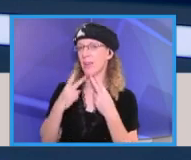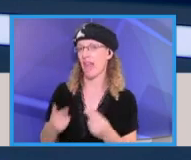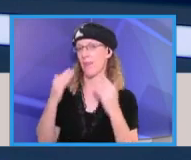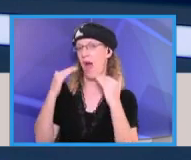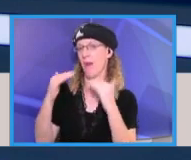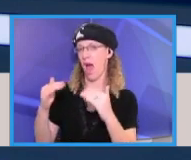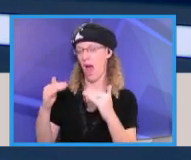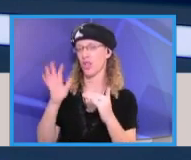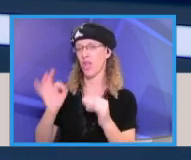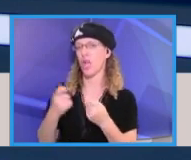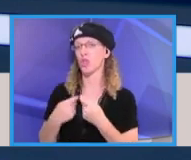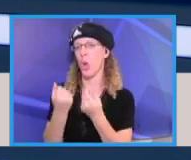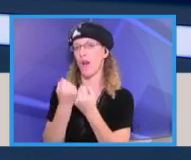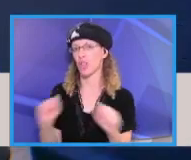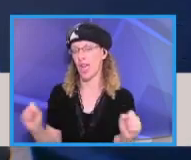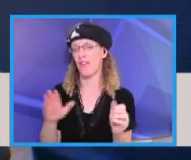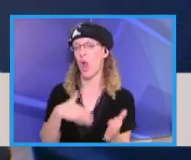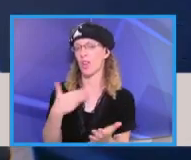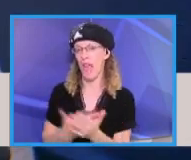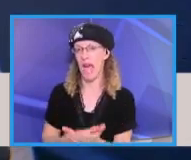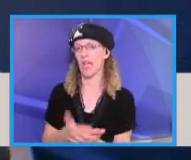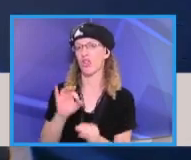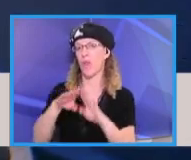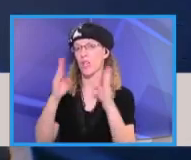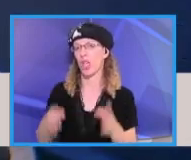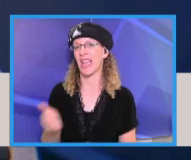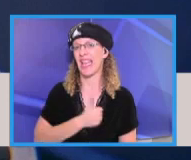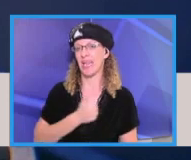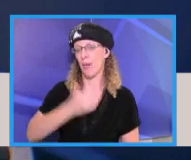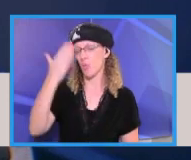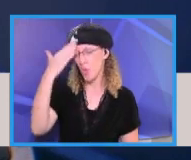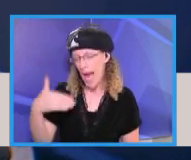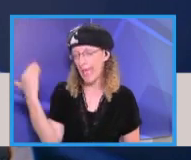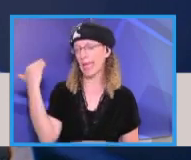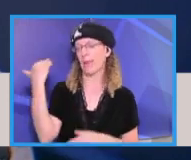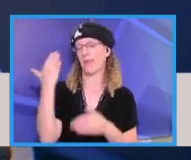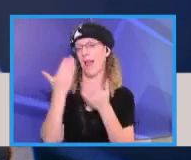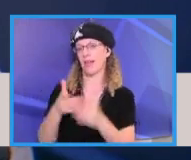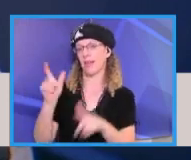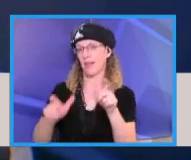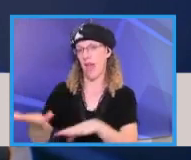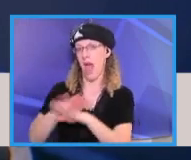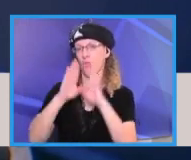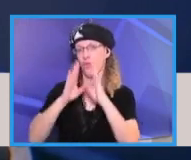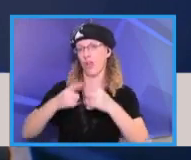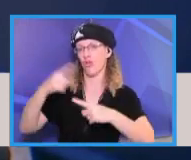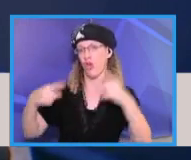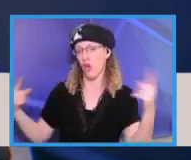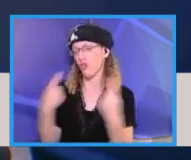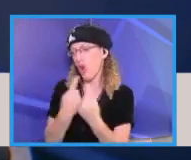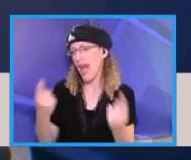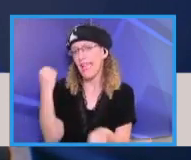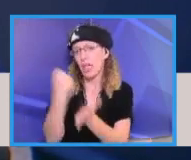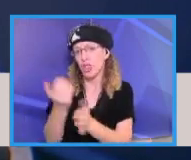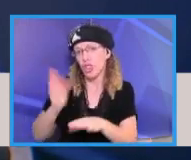ברמה של שוק חופשי, וולונטרי, של המוסדות הדתיים המוכרים על ידי האמונות השונות, שכל אחד יכשיר